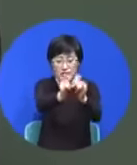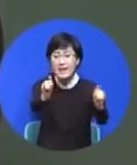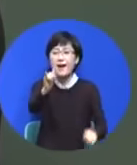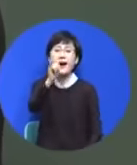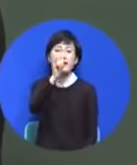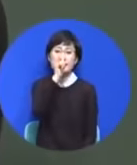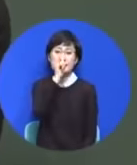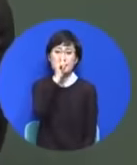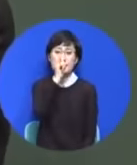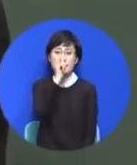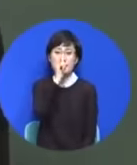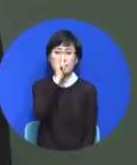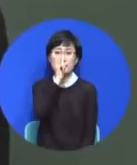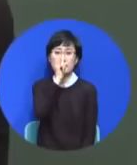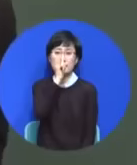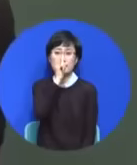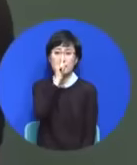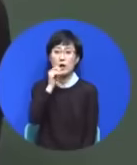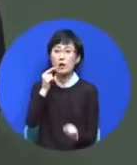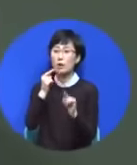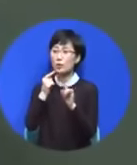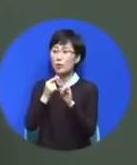것입니다 교회가이